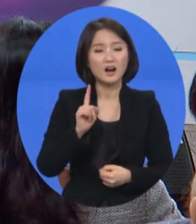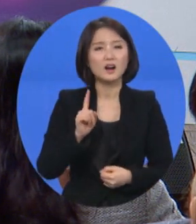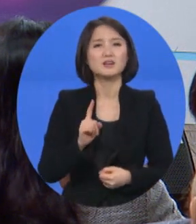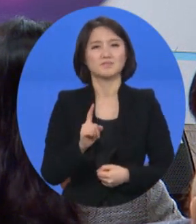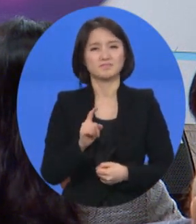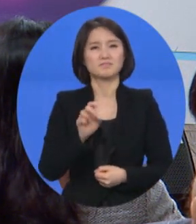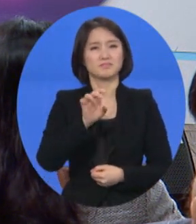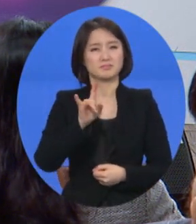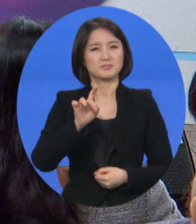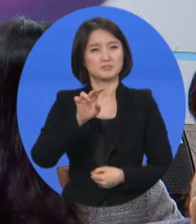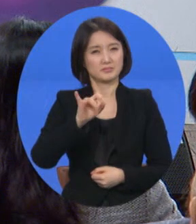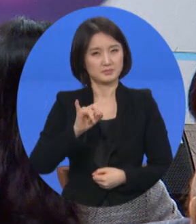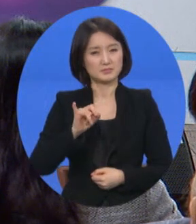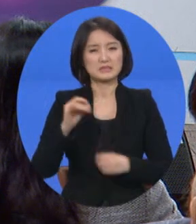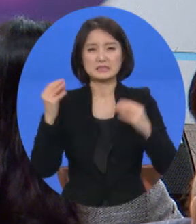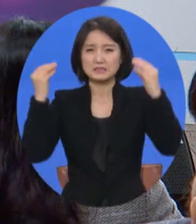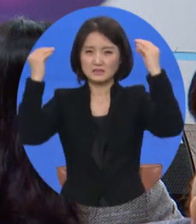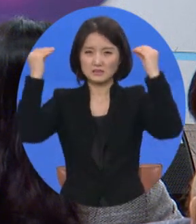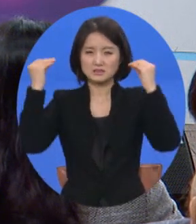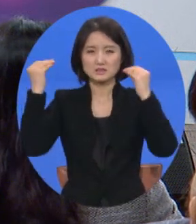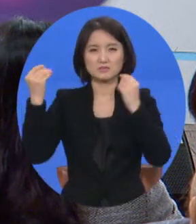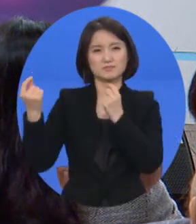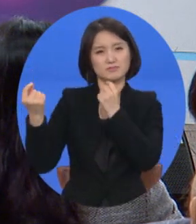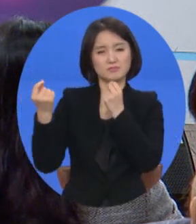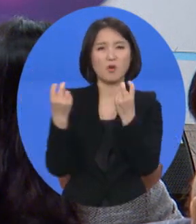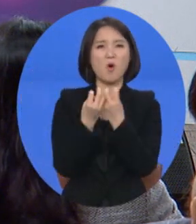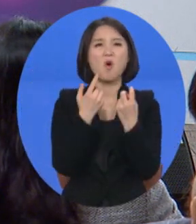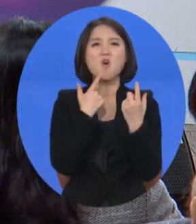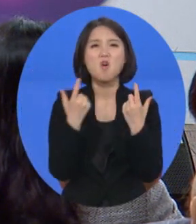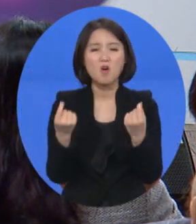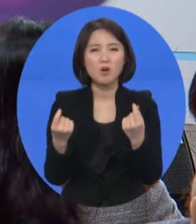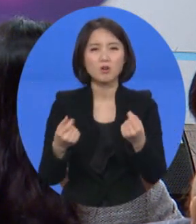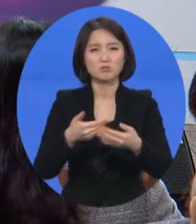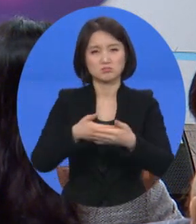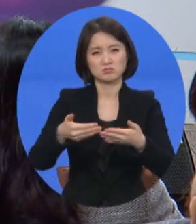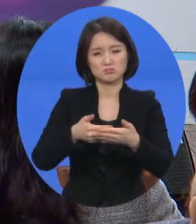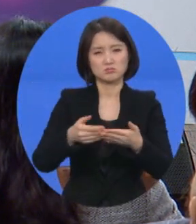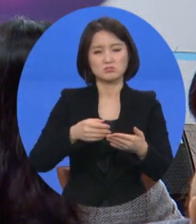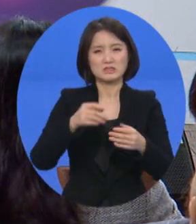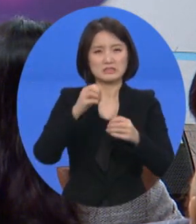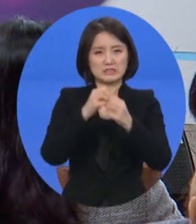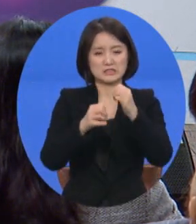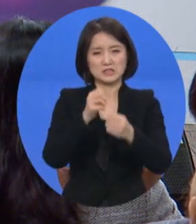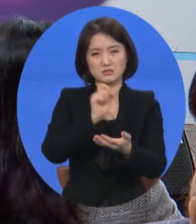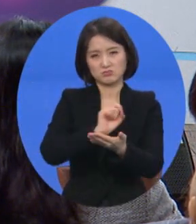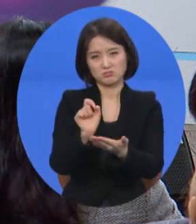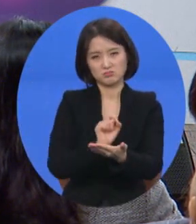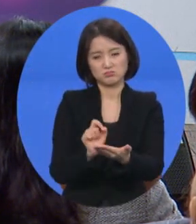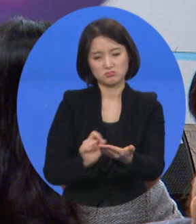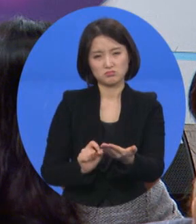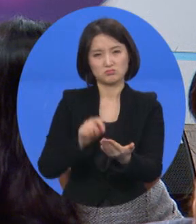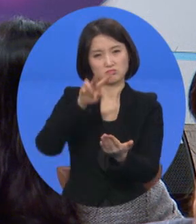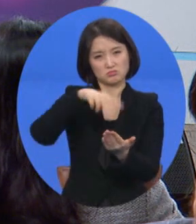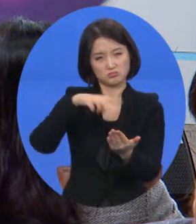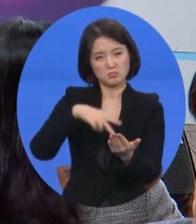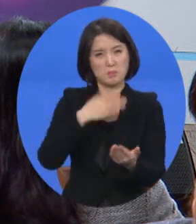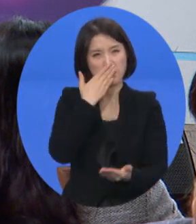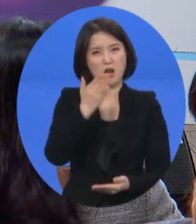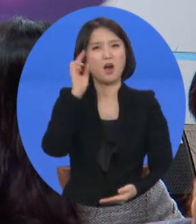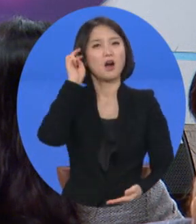알 것이다 그래서 매미 의 첫번째 덕이 뭐냐면 그럴 문입니다 글을 읽을 줄 안다는 거죠 다음에